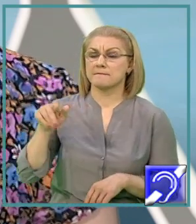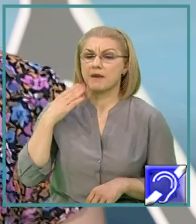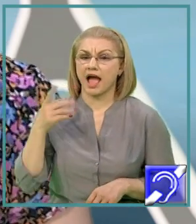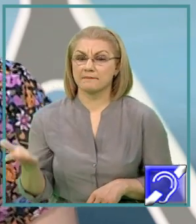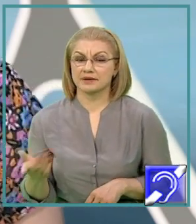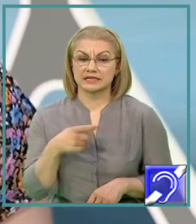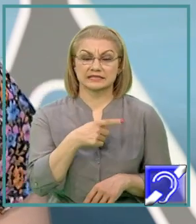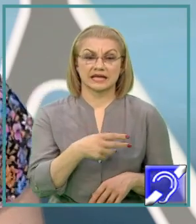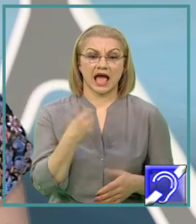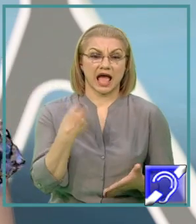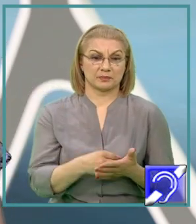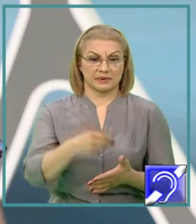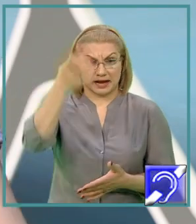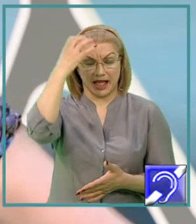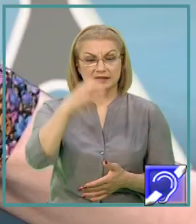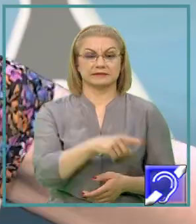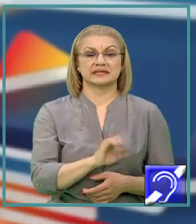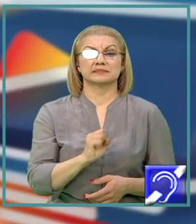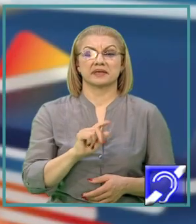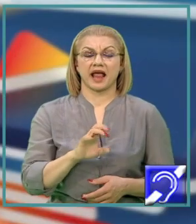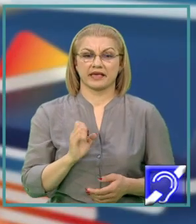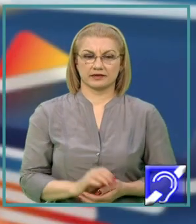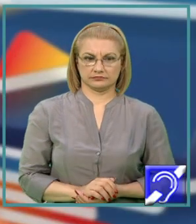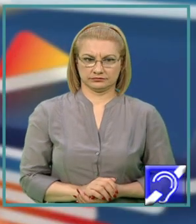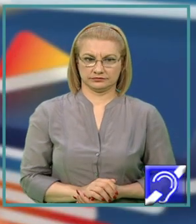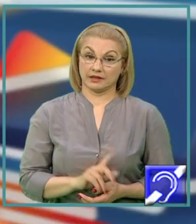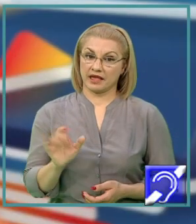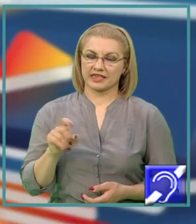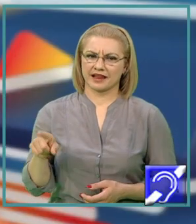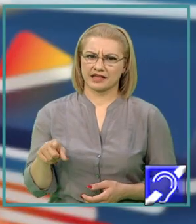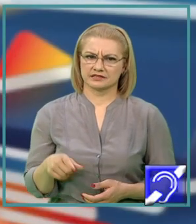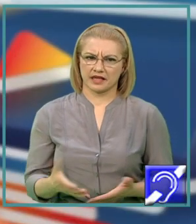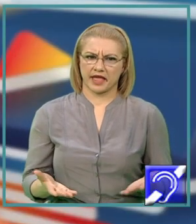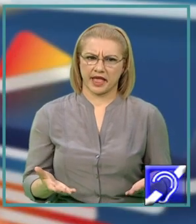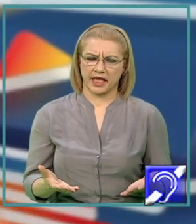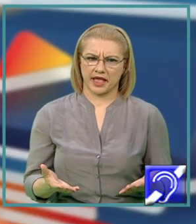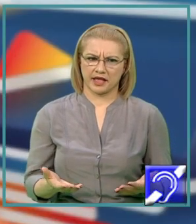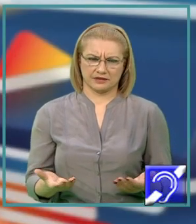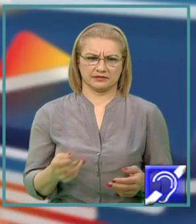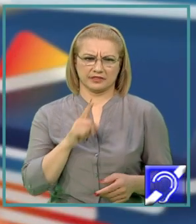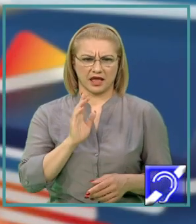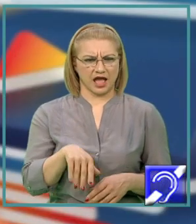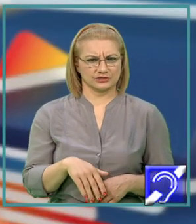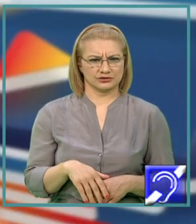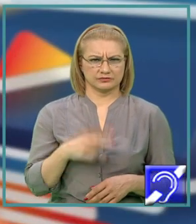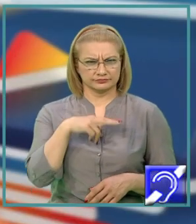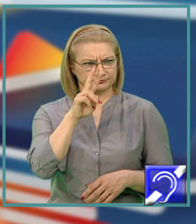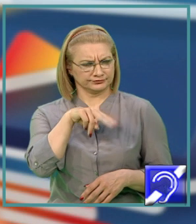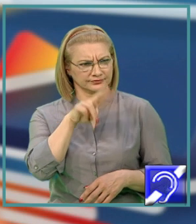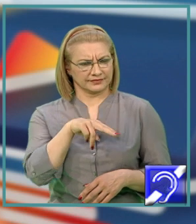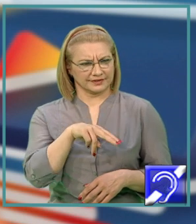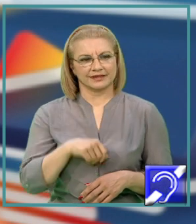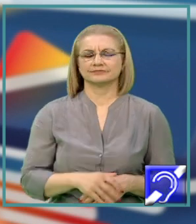luat Spirache pălărie. Chiriachița. Ei, taci. Îl privește.